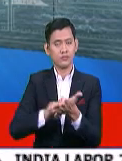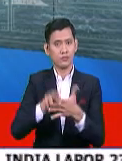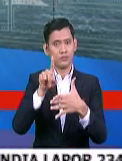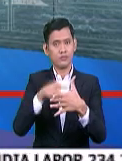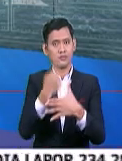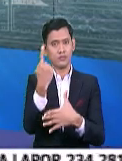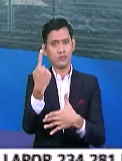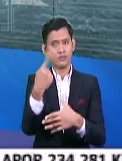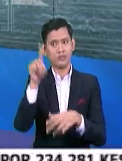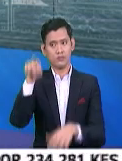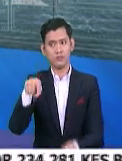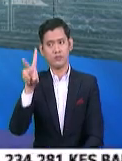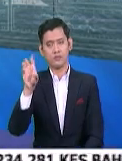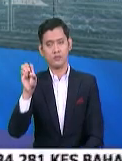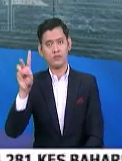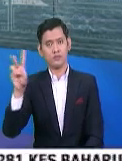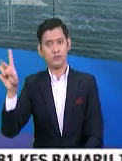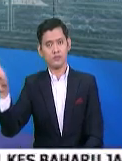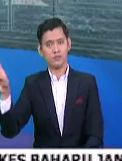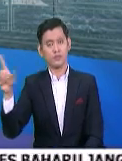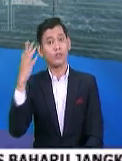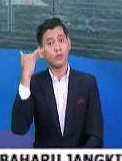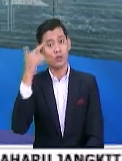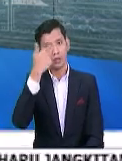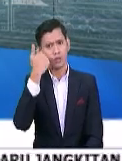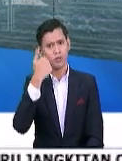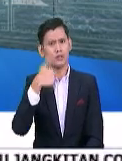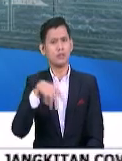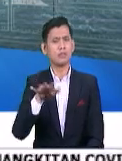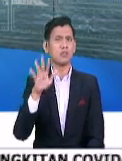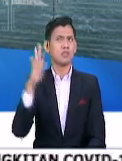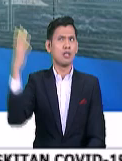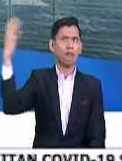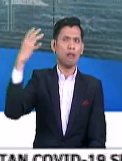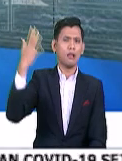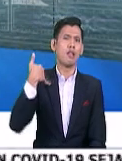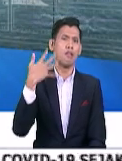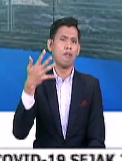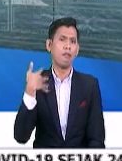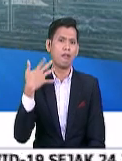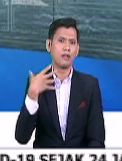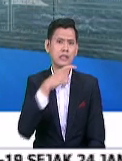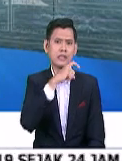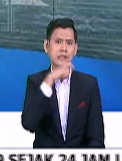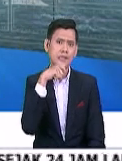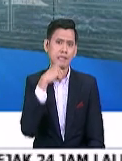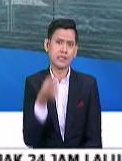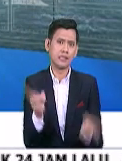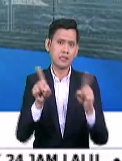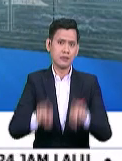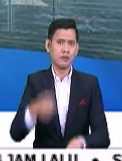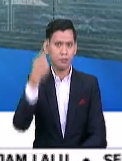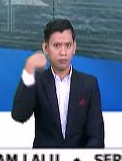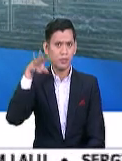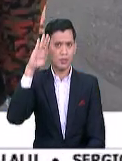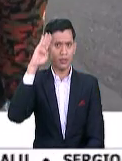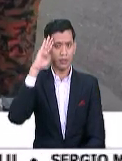Januari 2021 puncaknya musim panas dan kering yang melanda Perlis ketika ini